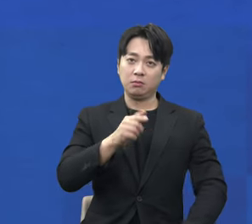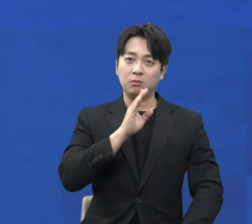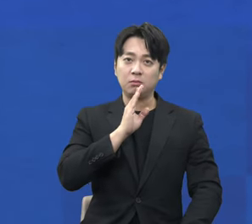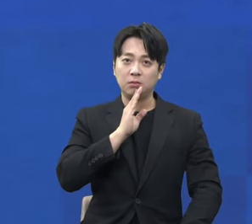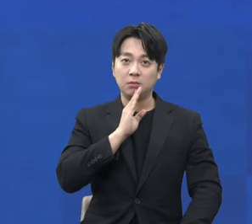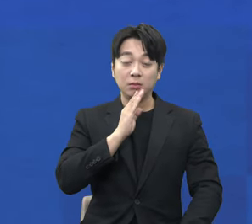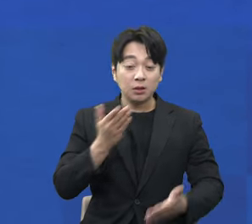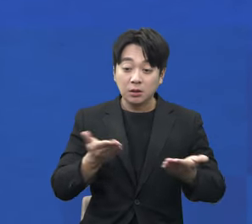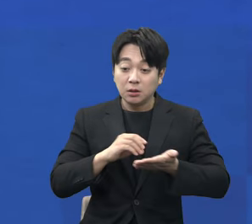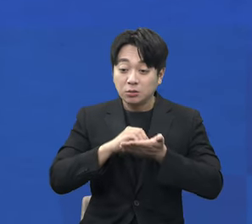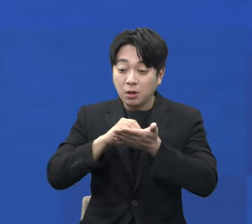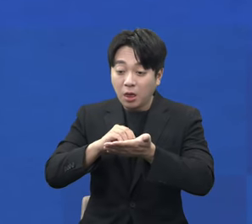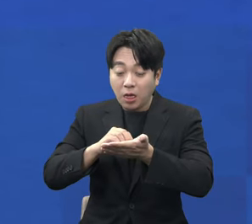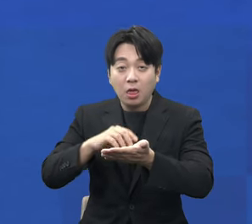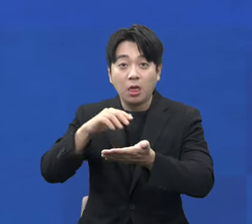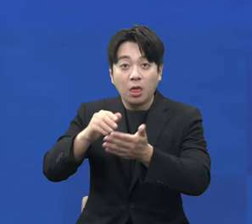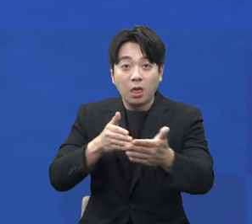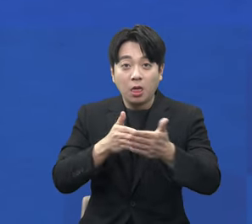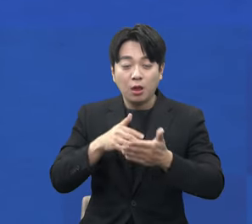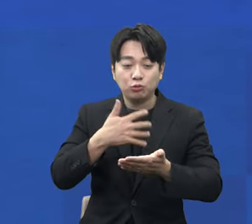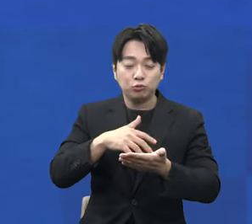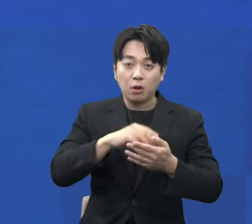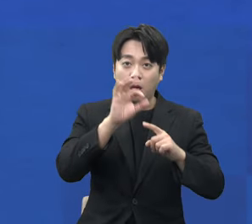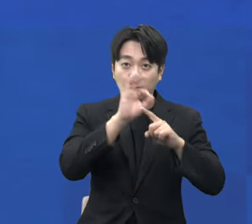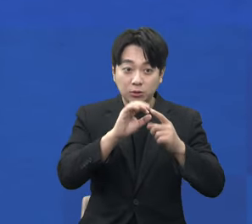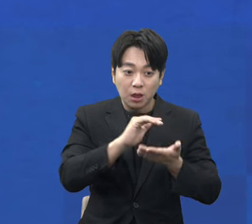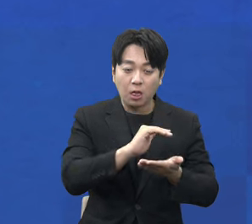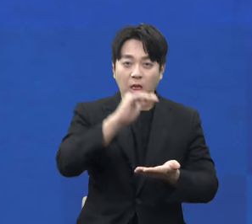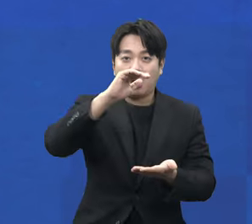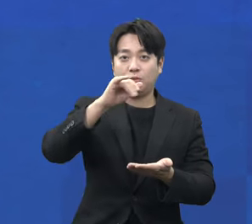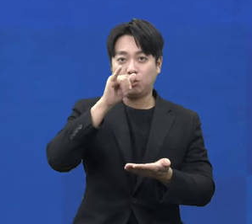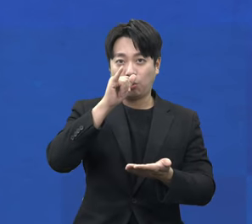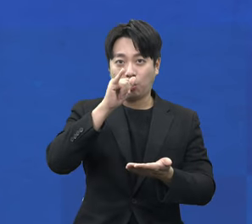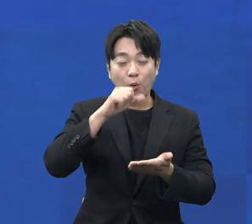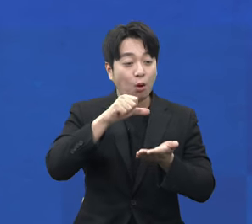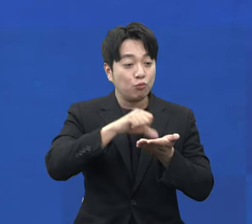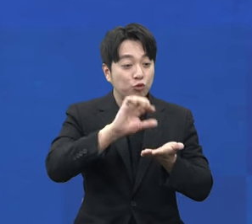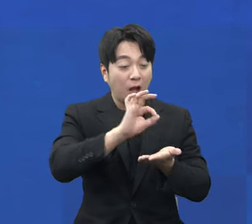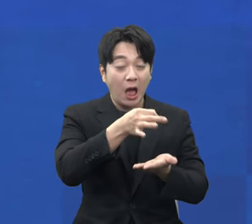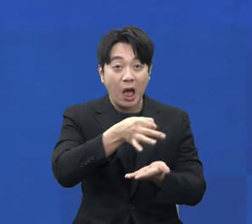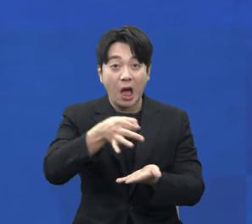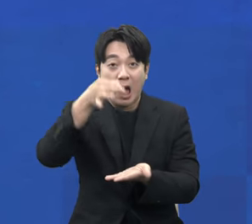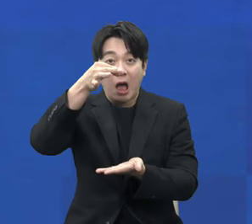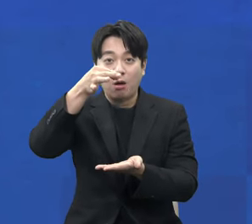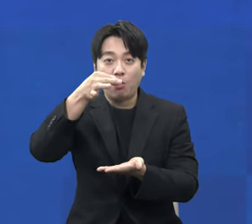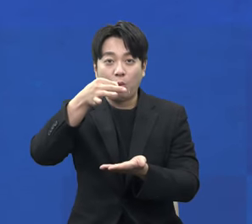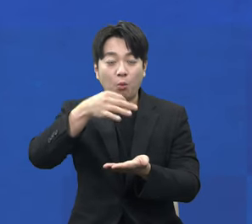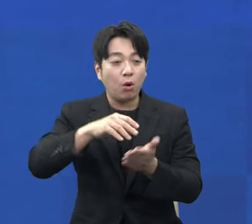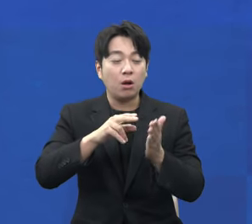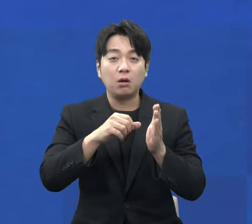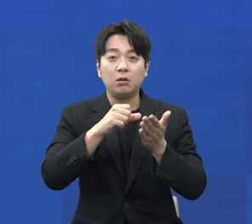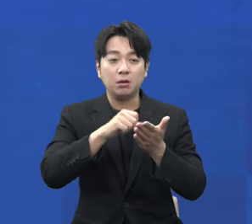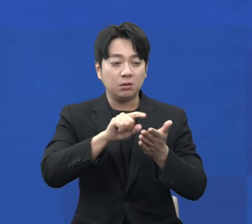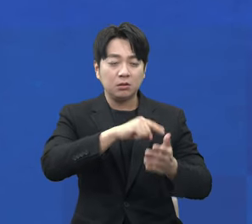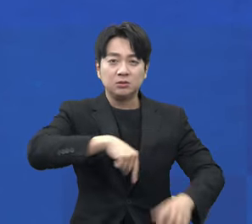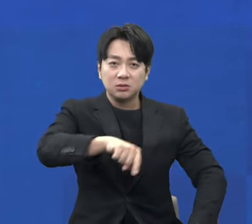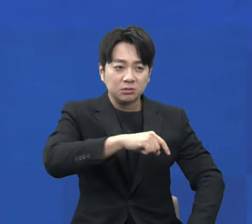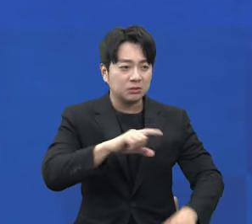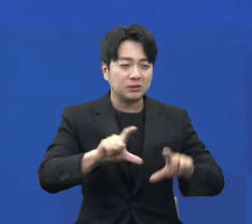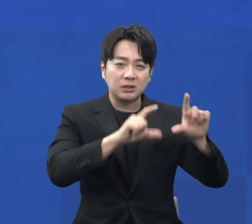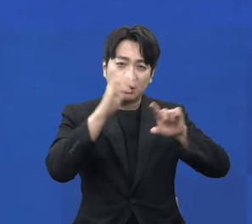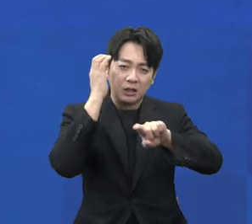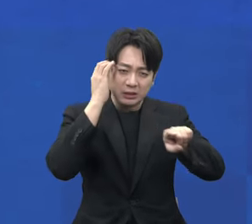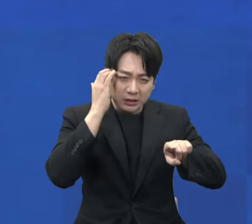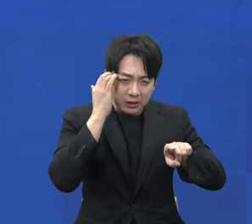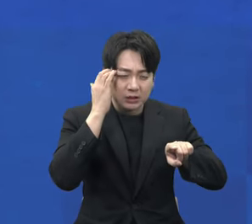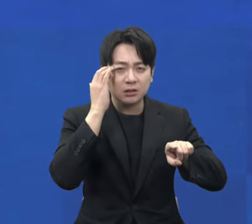실업률은 역대 최고 수준을 기록했고 고금리, 고물가 시대에 청년들의 삶은 나날이 팍팍해지고